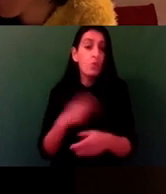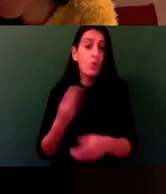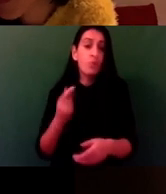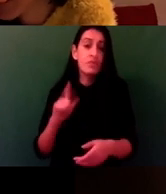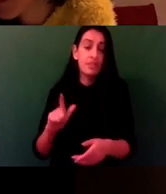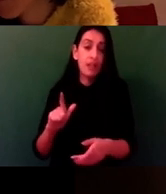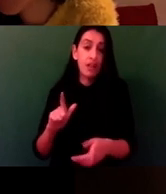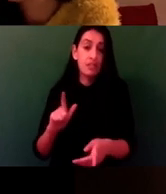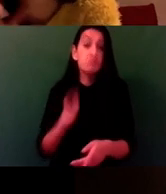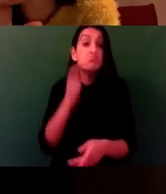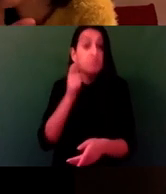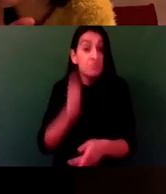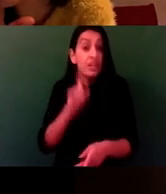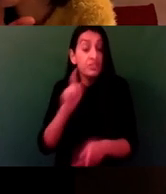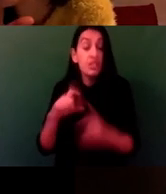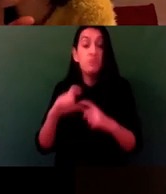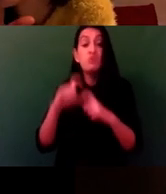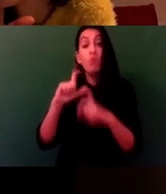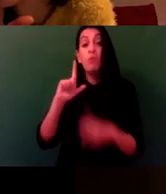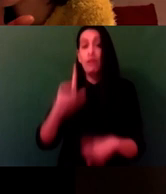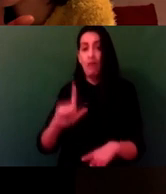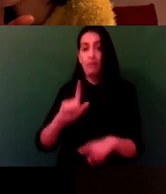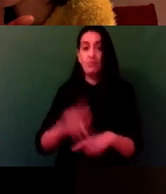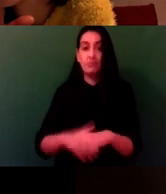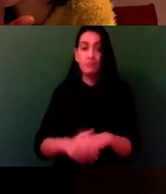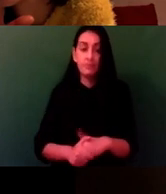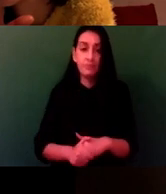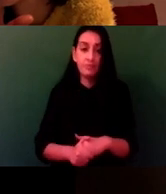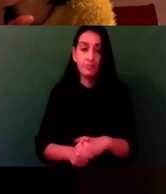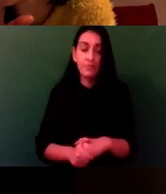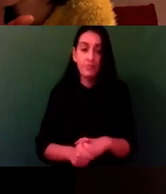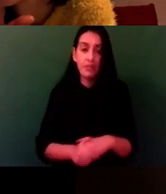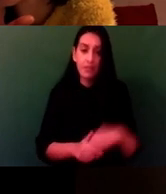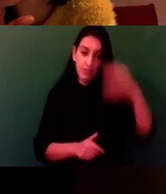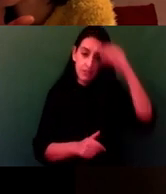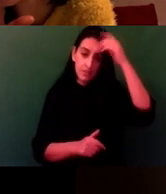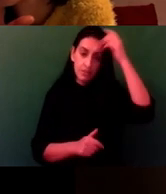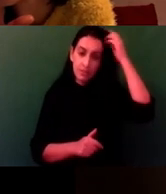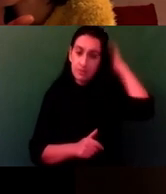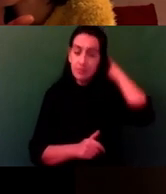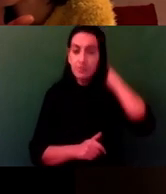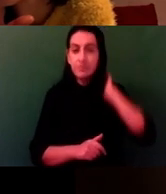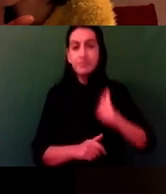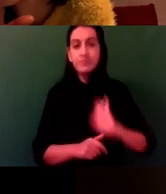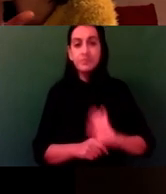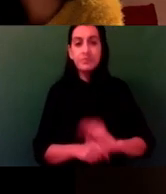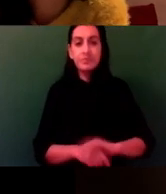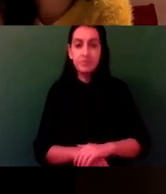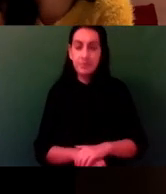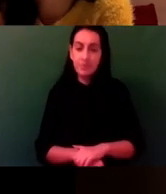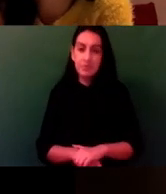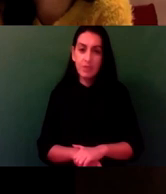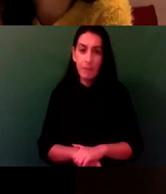aslında bizleri bu sorularla baş başa bırakıyor. Ha, bu pratikler mesela, bu reflekslerden